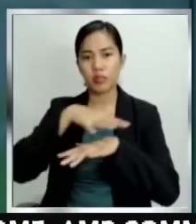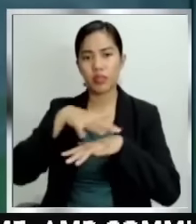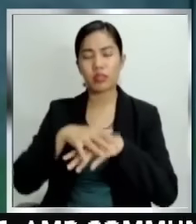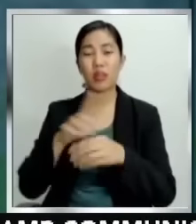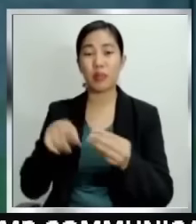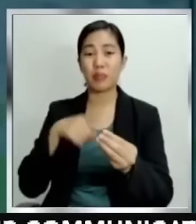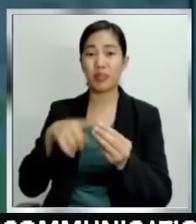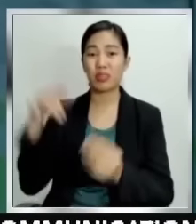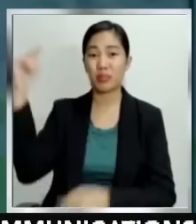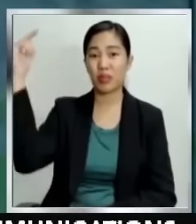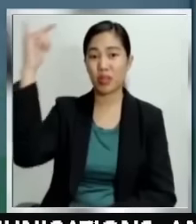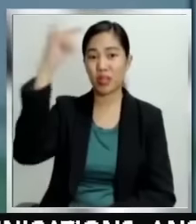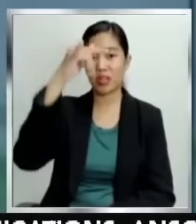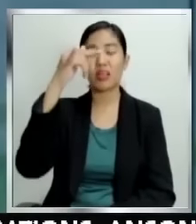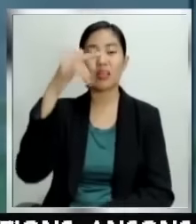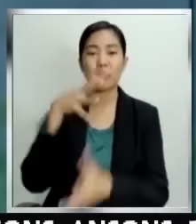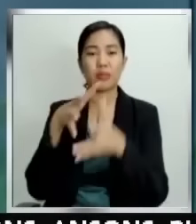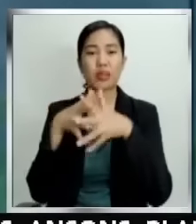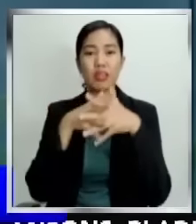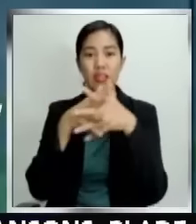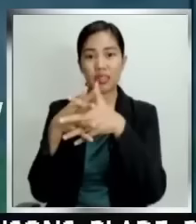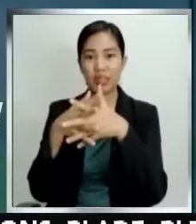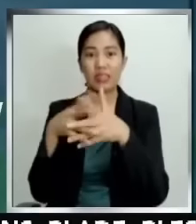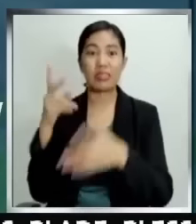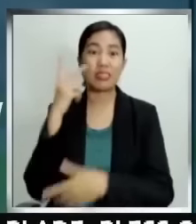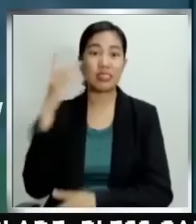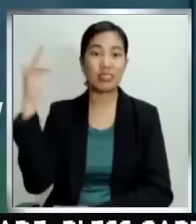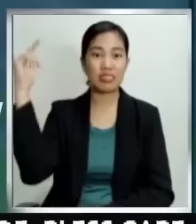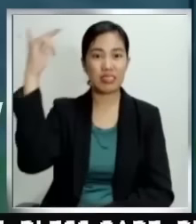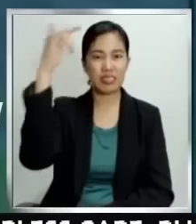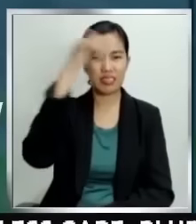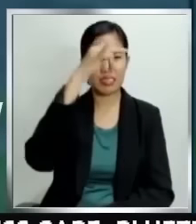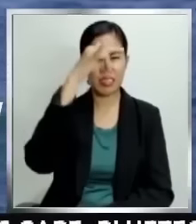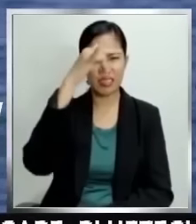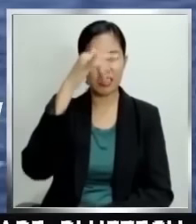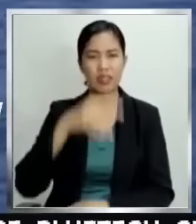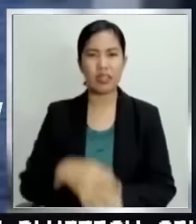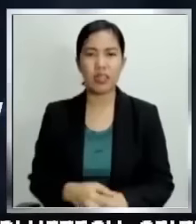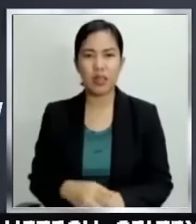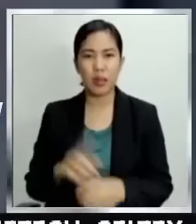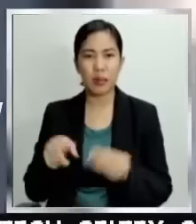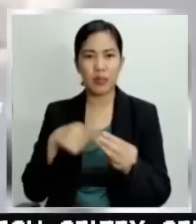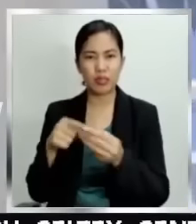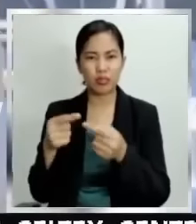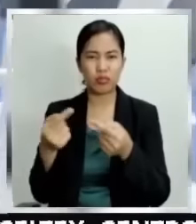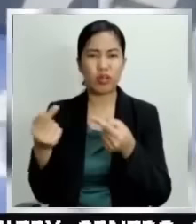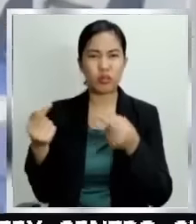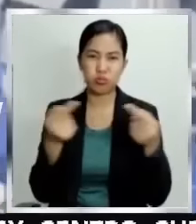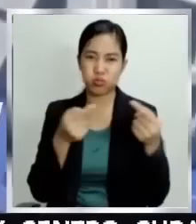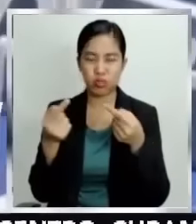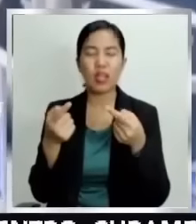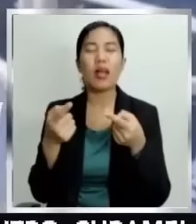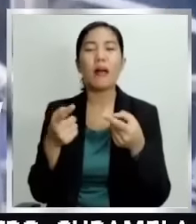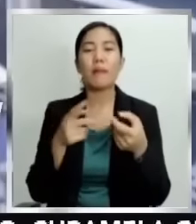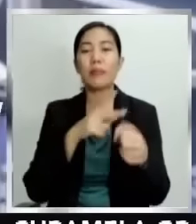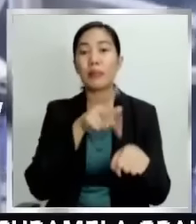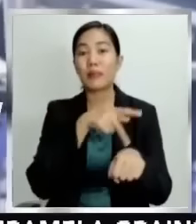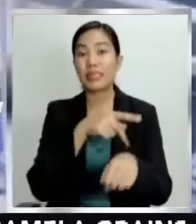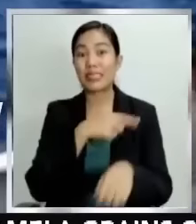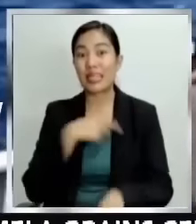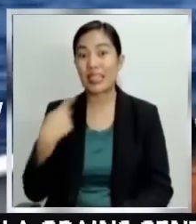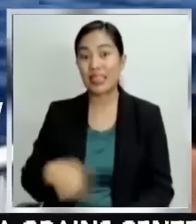na nakunang lumilipad habang nagaganap ang mistulang patintero sa dagat sa pagitan ng Pilipinas at China nung mag-resupply